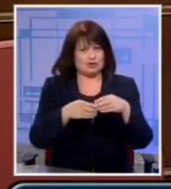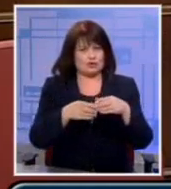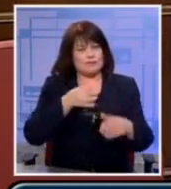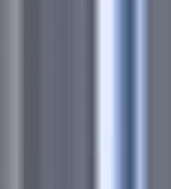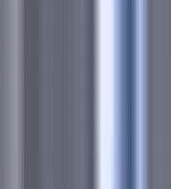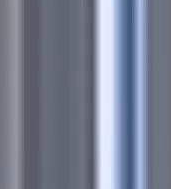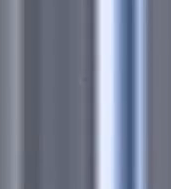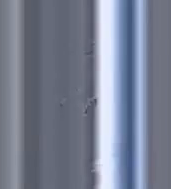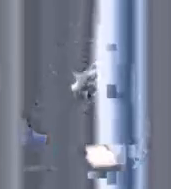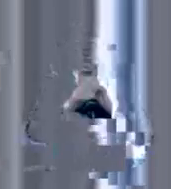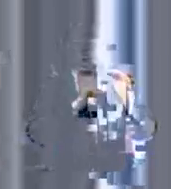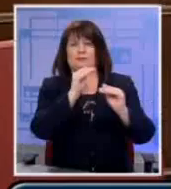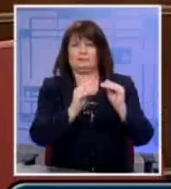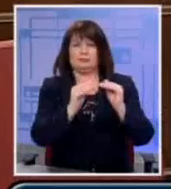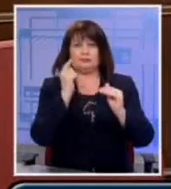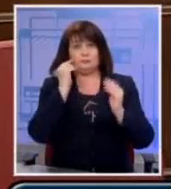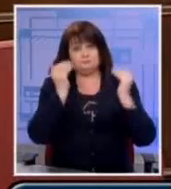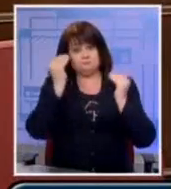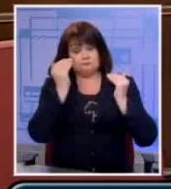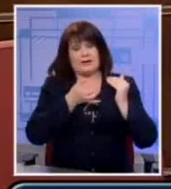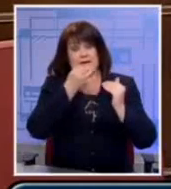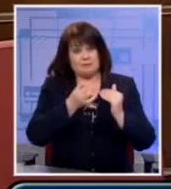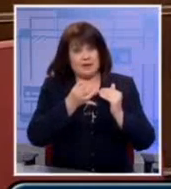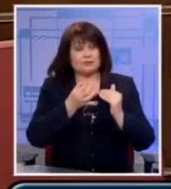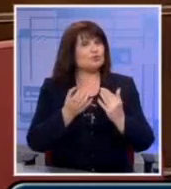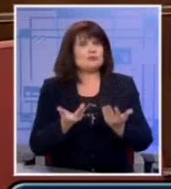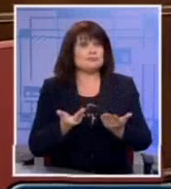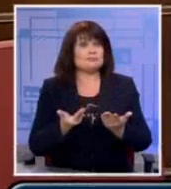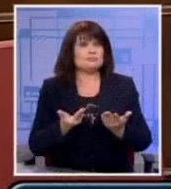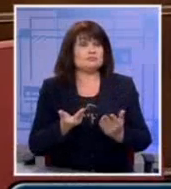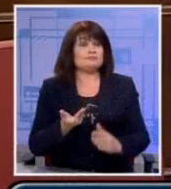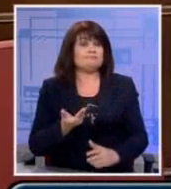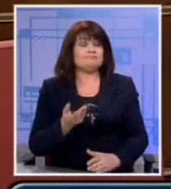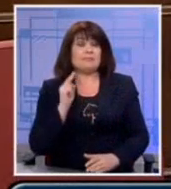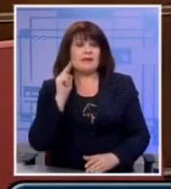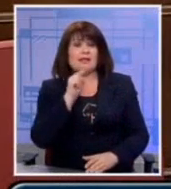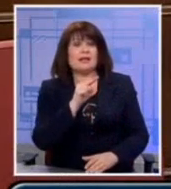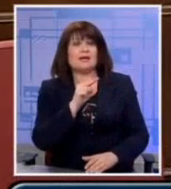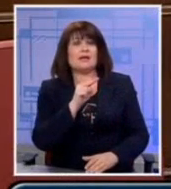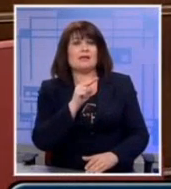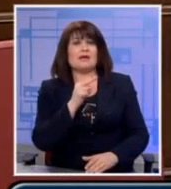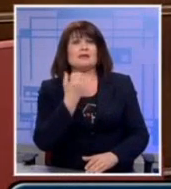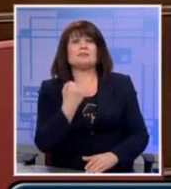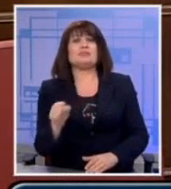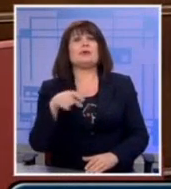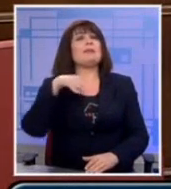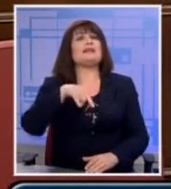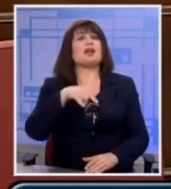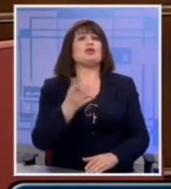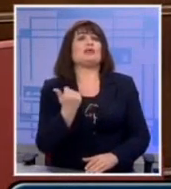ρωτήθηκα, έκανα ερωτήσεις, επιφυλάχθηκα, ότι δεν είδα να σχολιάζετε την απουσία του κυρίου